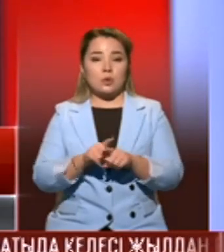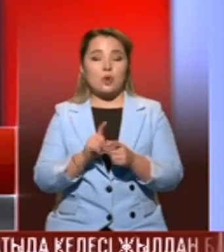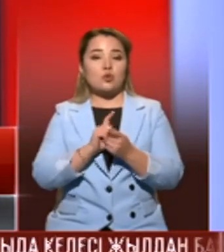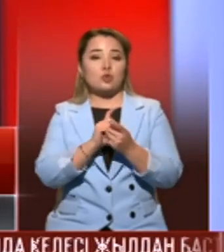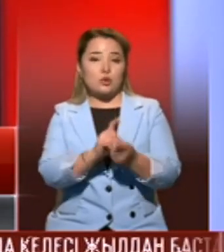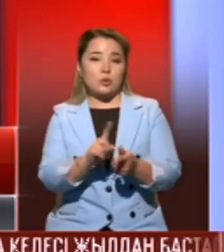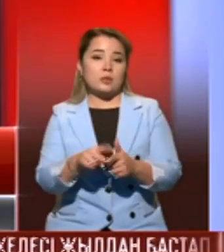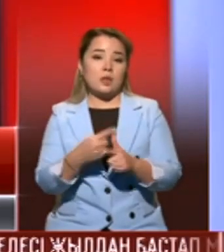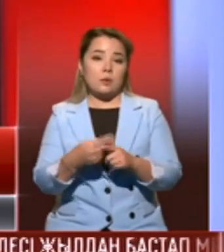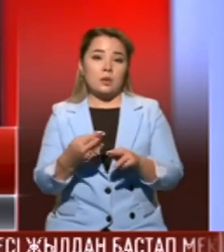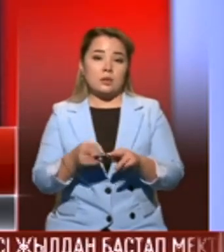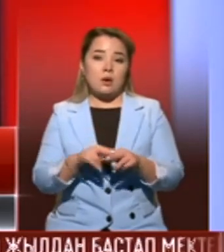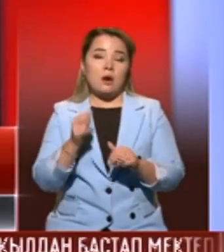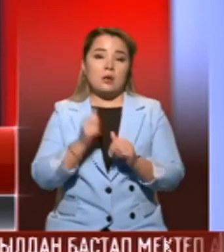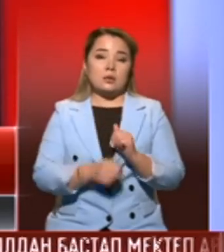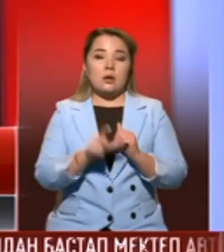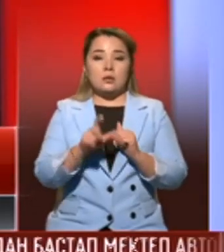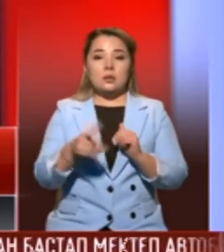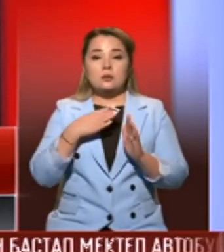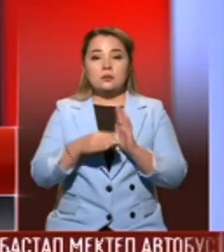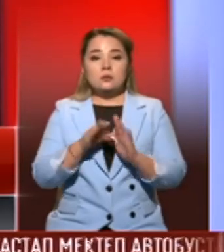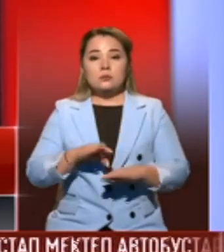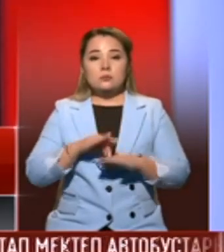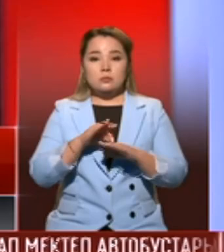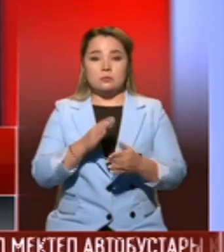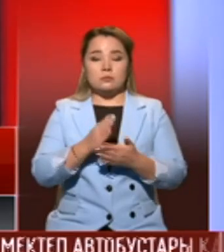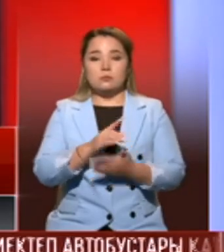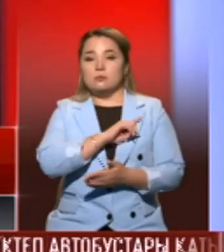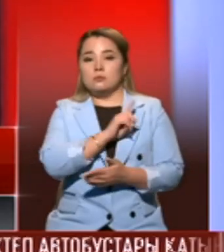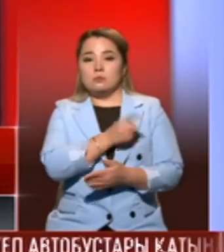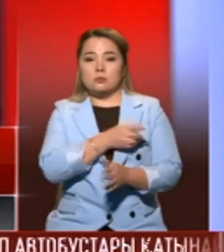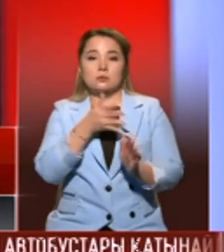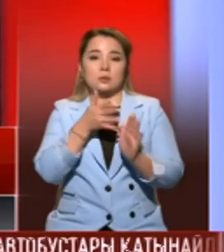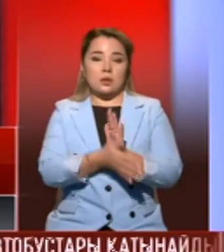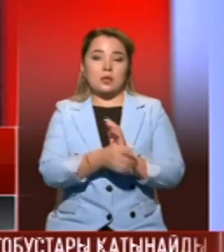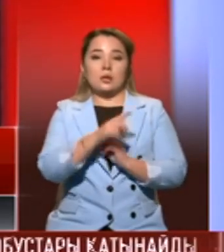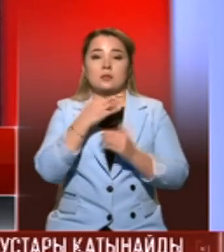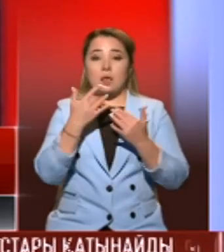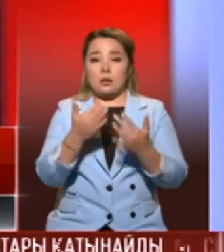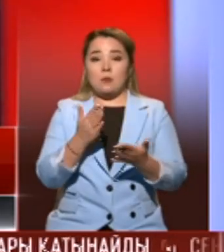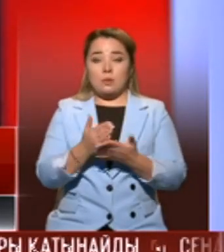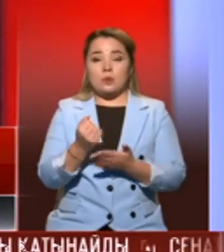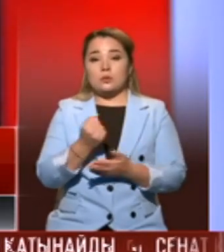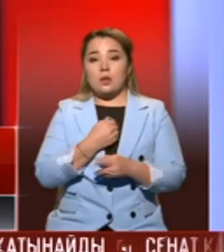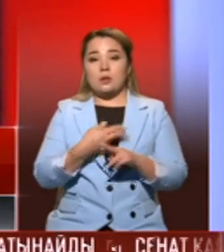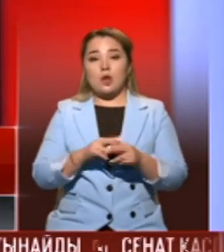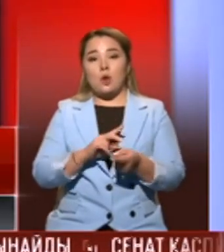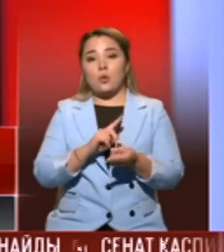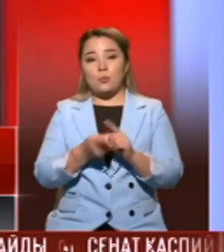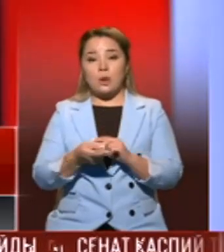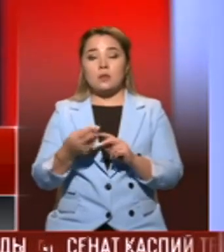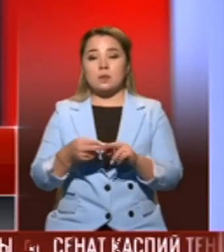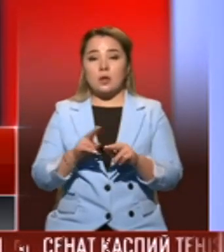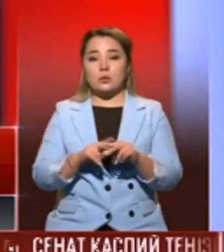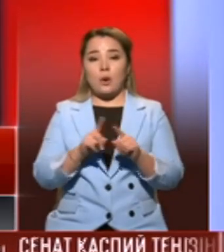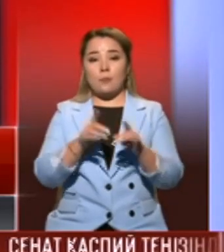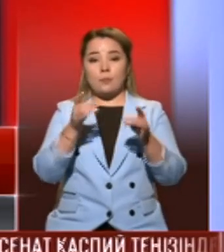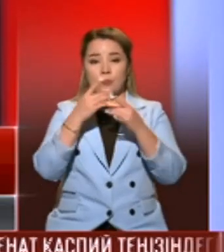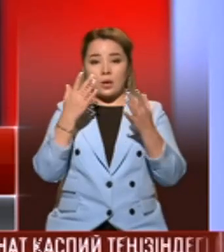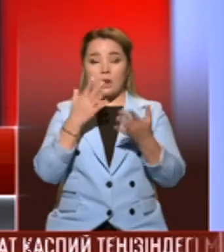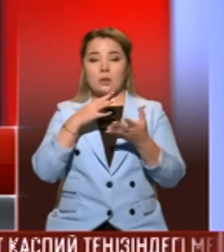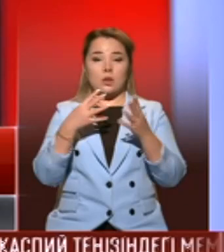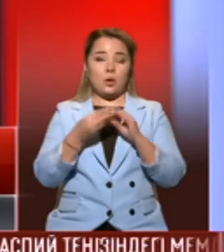күресу, немесе осындай жаңағы әрбір дауыс үшін күресу, ол күш салуды талап етеді, өкінішке қарай. Сондай құбылыс. Сондықтан бұл мәдениет